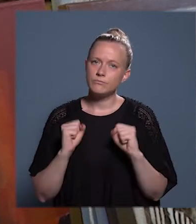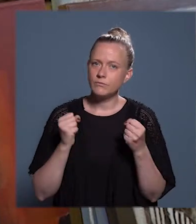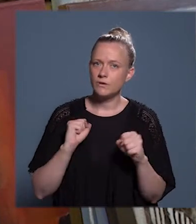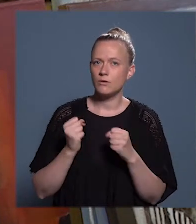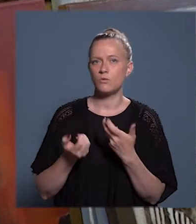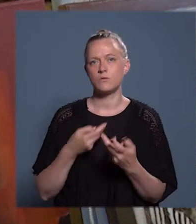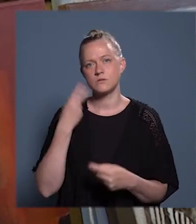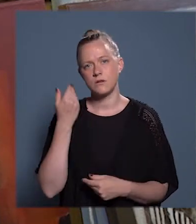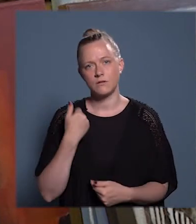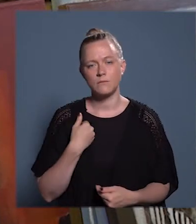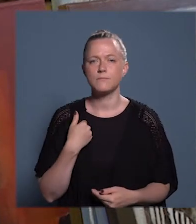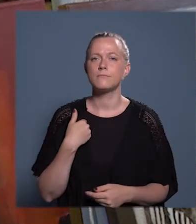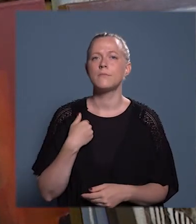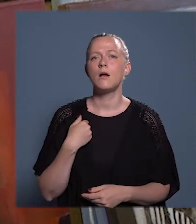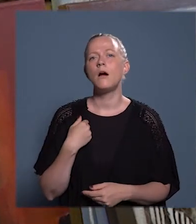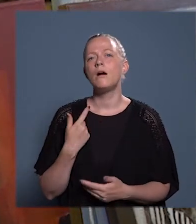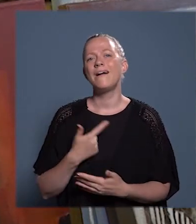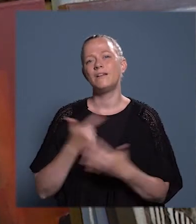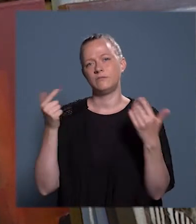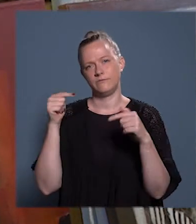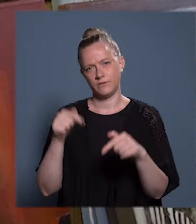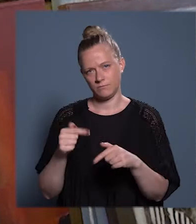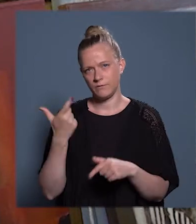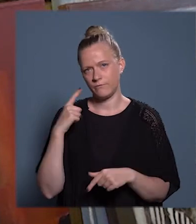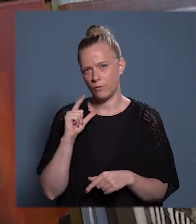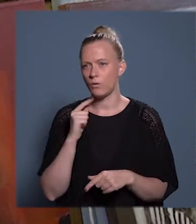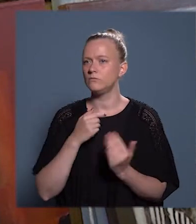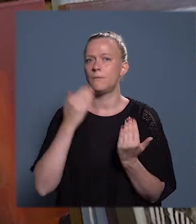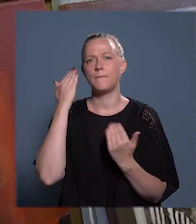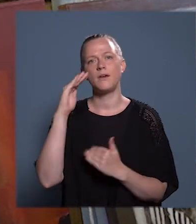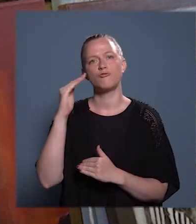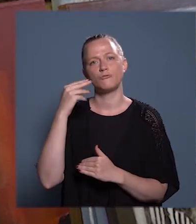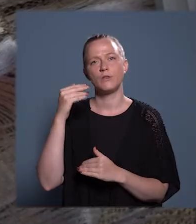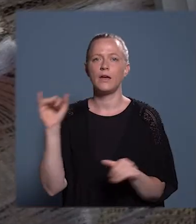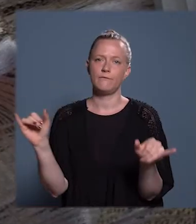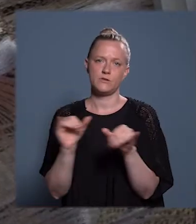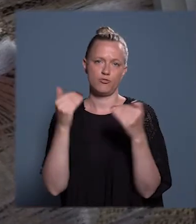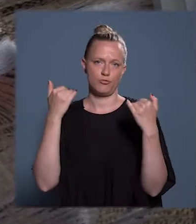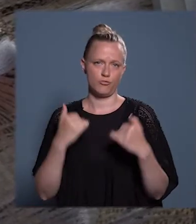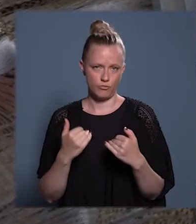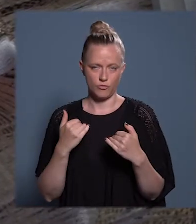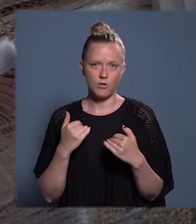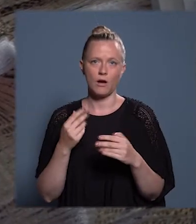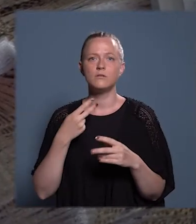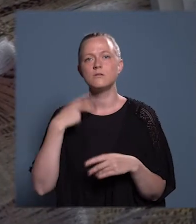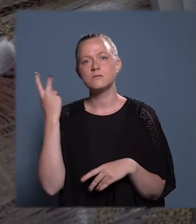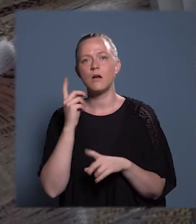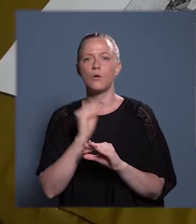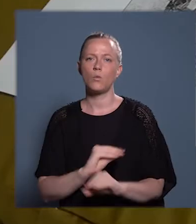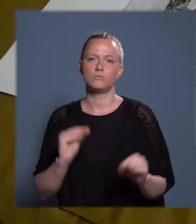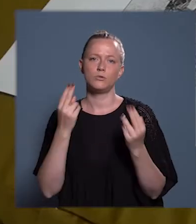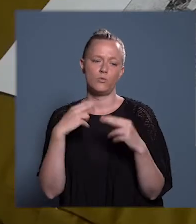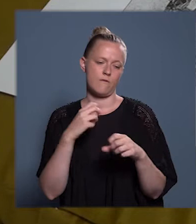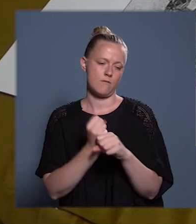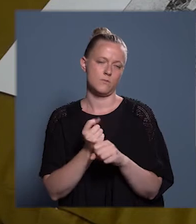szakmát, 1970-ben mestervizsgát tettem, és szakoktatóként továbbra is ott dolgoztam. És